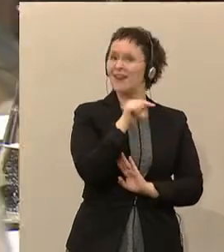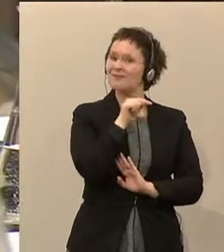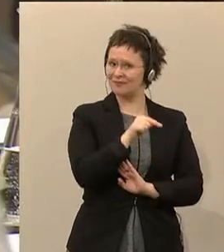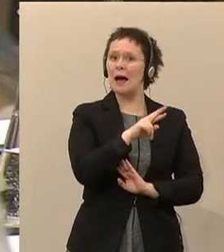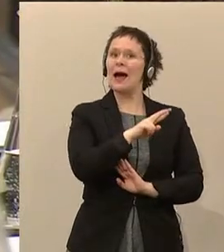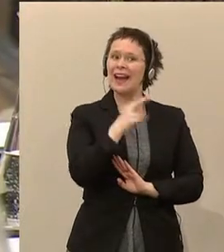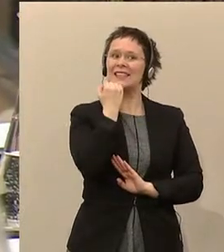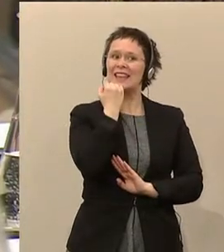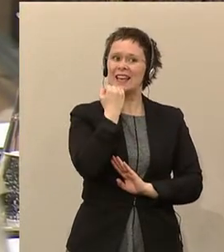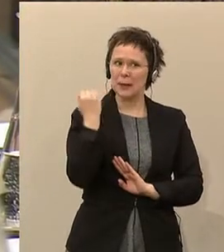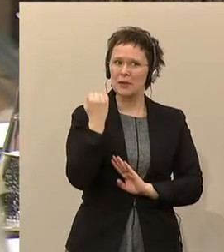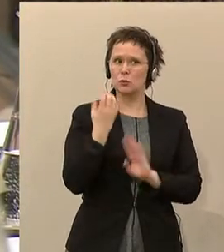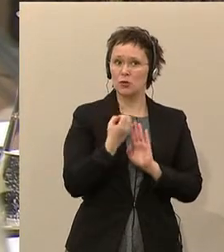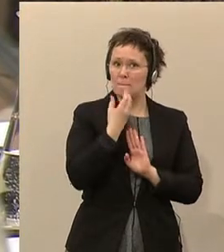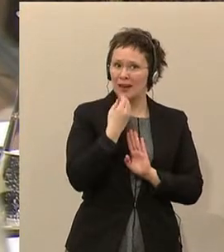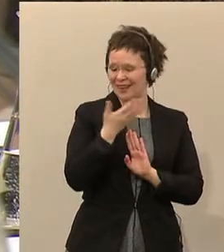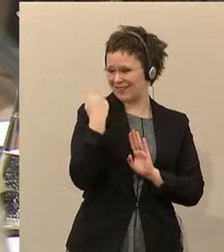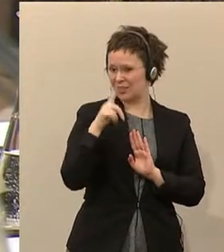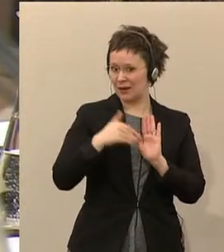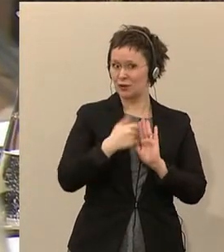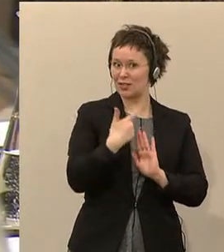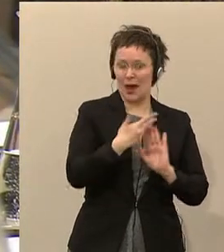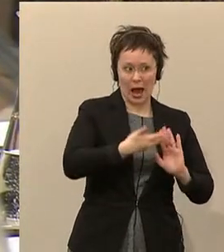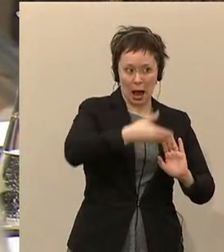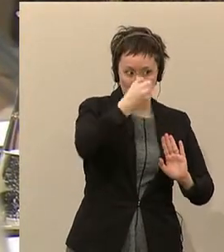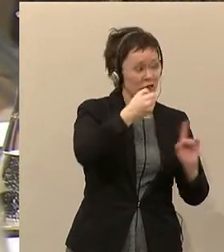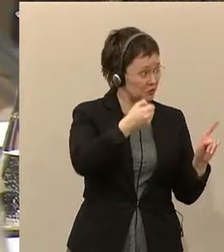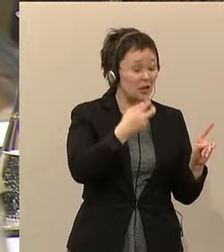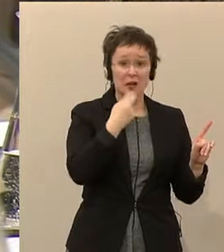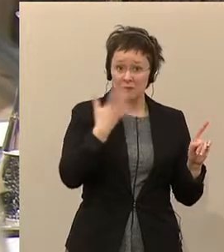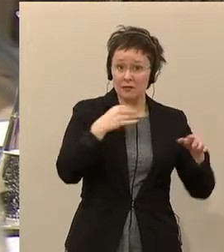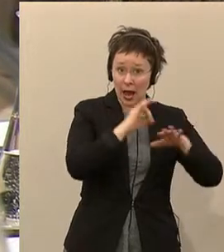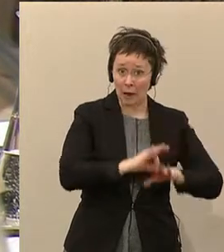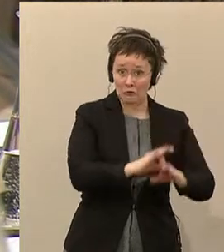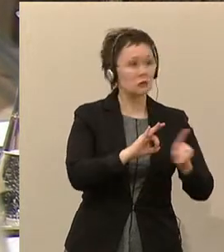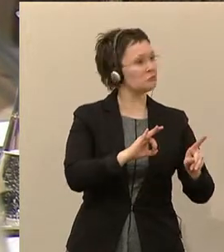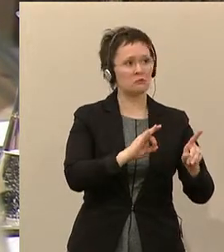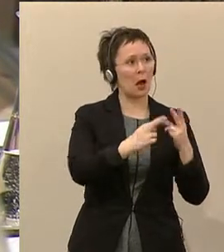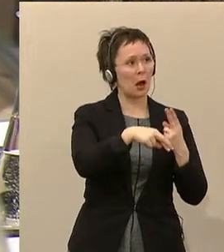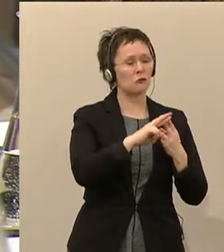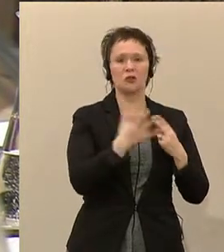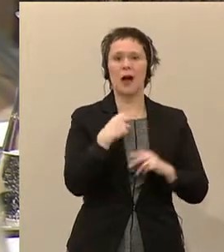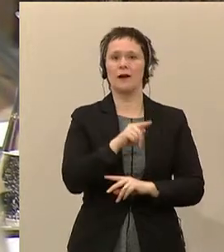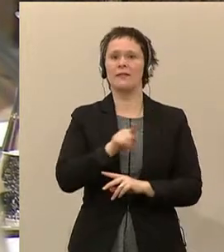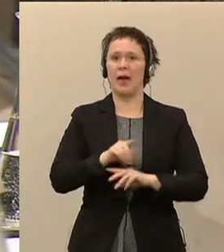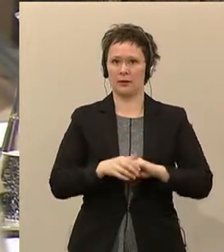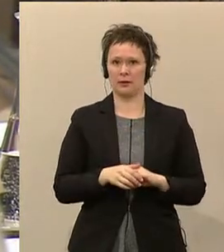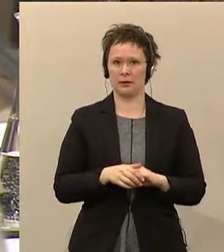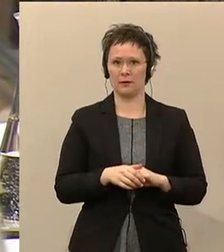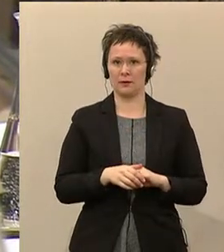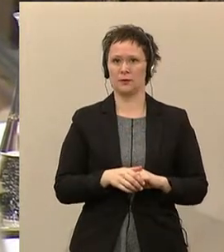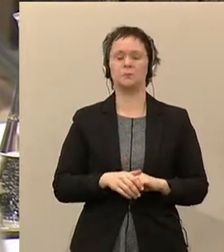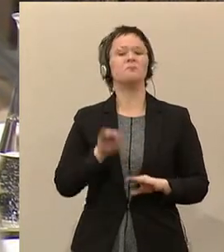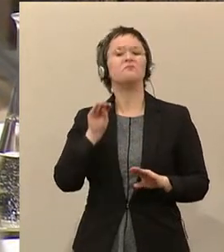Bundesregierung abgeschaffen worden ist, ob Sie diesen wieder einführen wollen. Sie haben diese Frage mit Nein beantwortet und mich auf den